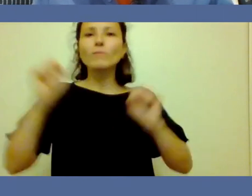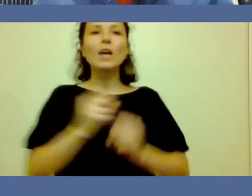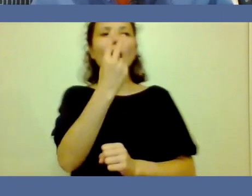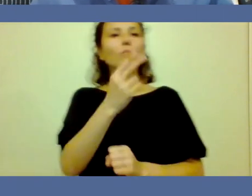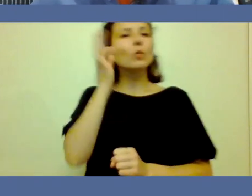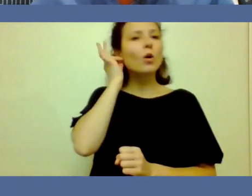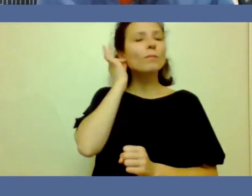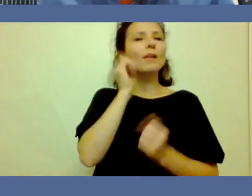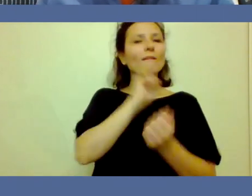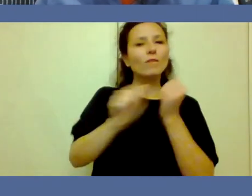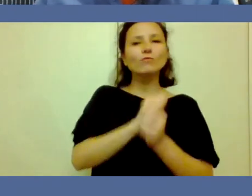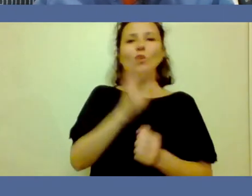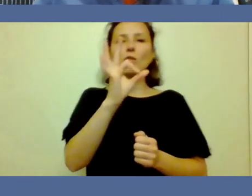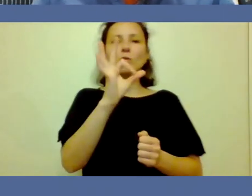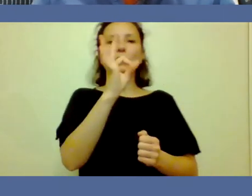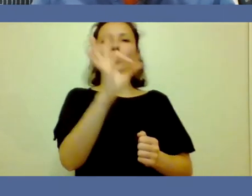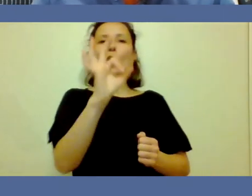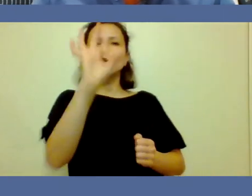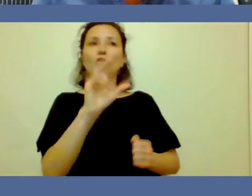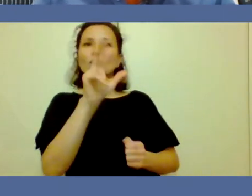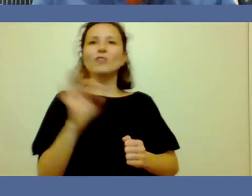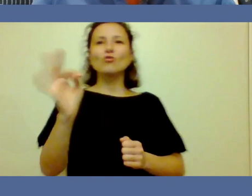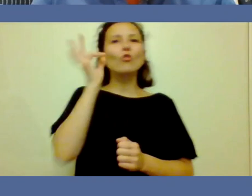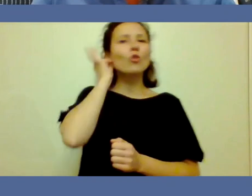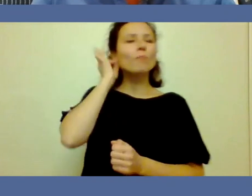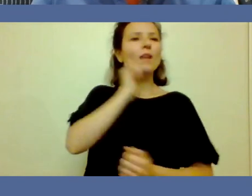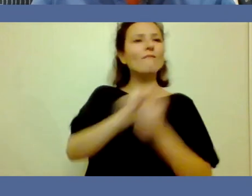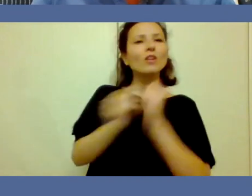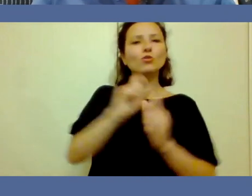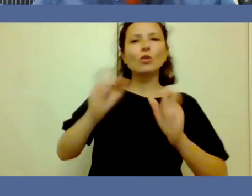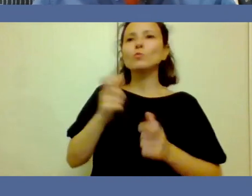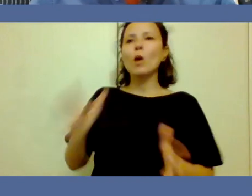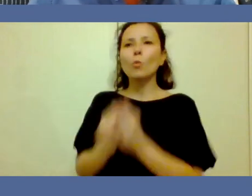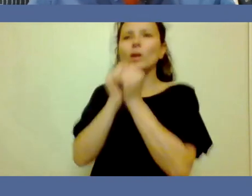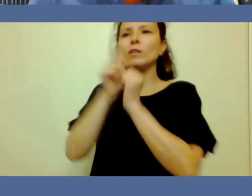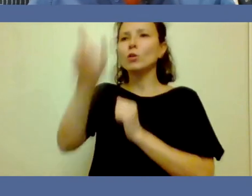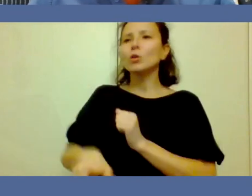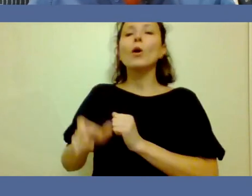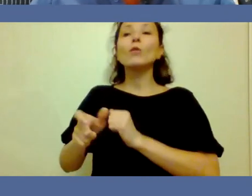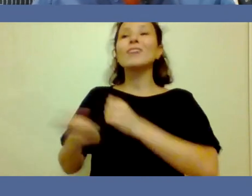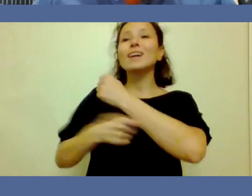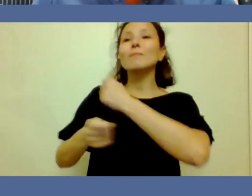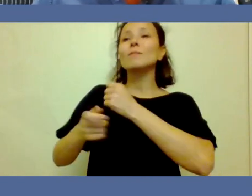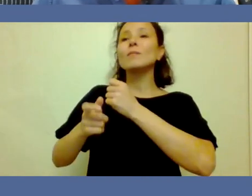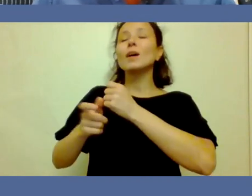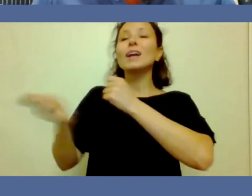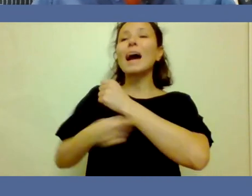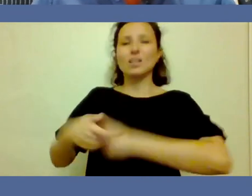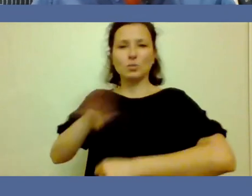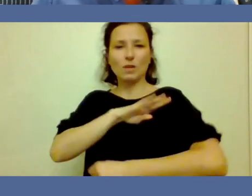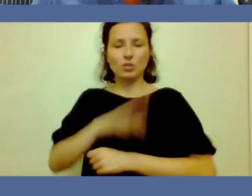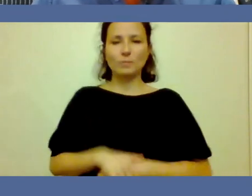jest Tośka, czyli jego kobieta, która walczy o to, żeby go uratować od kary śmierci. Więc jest to książka